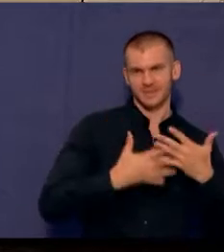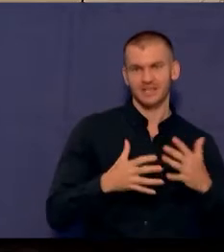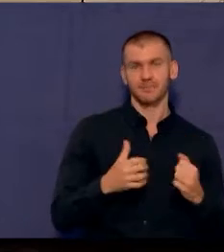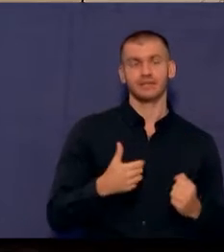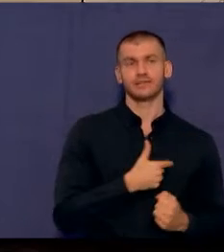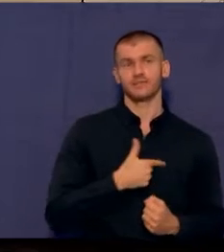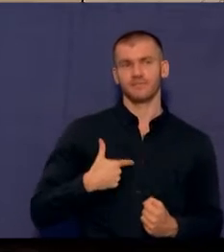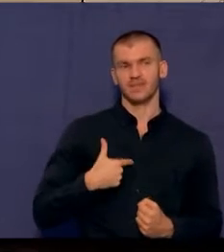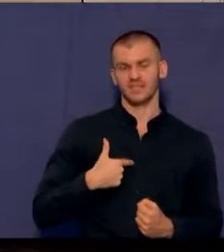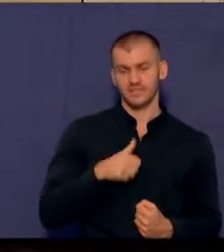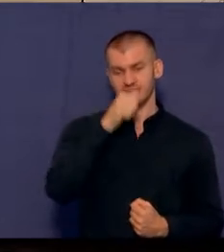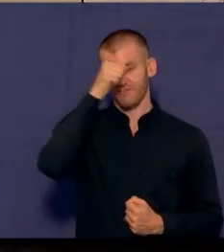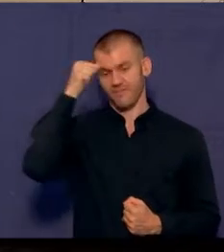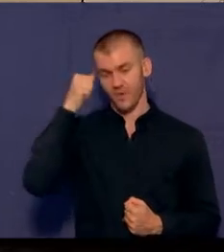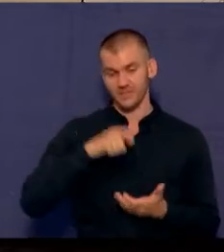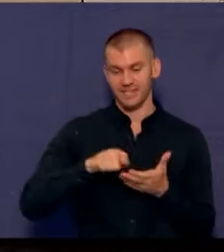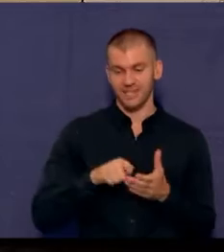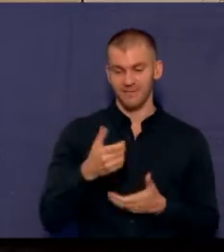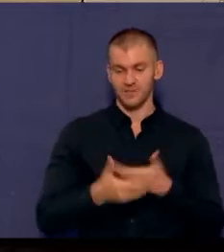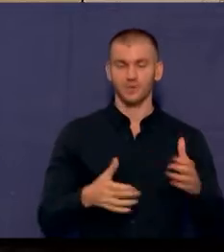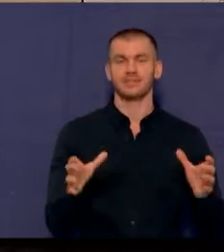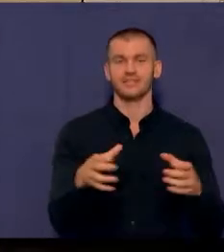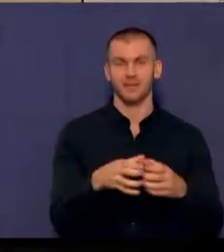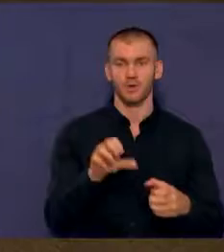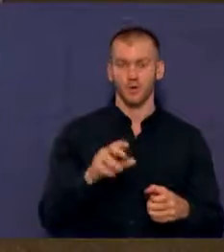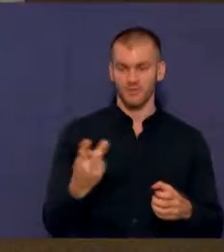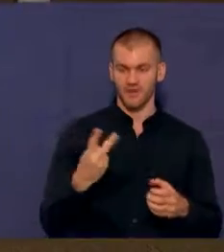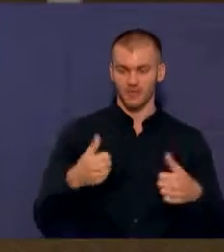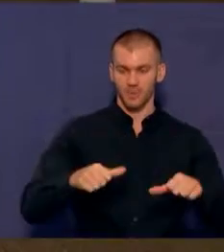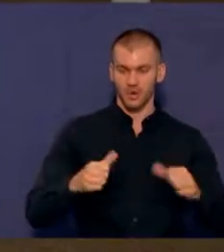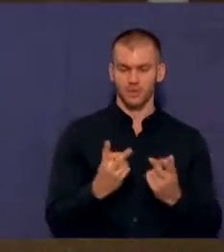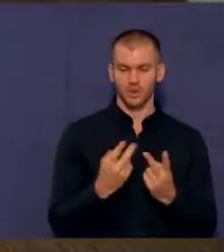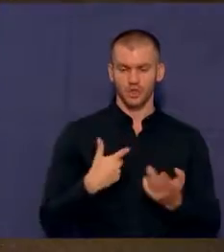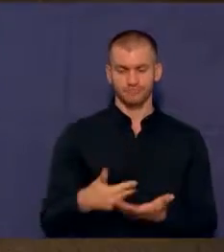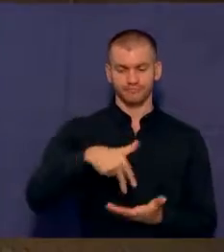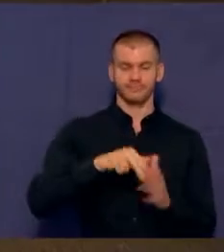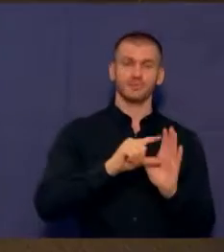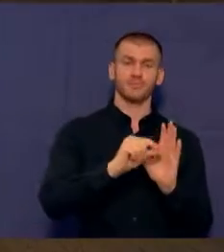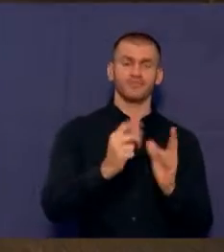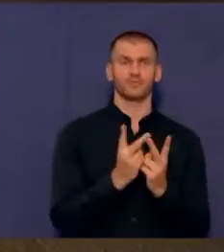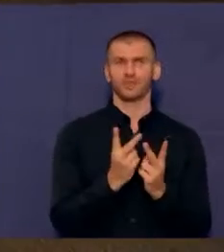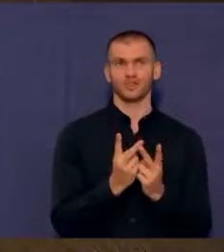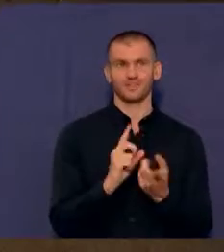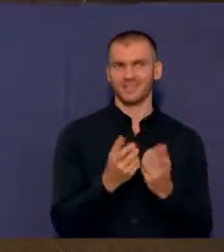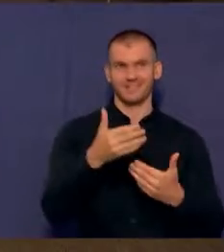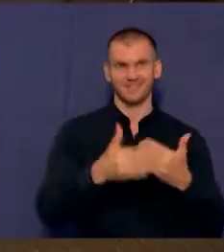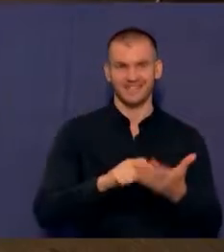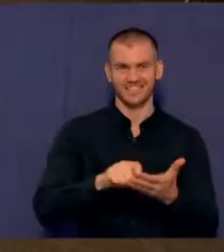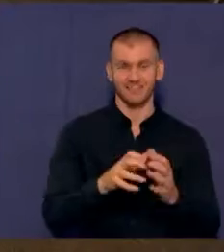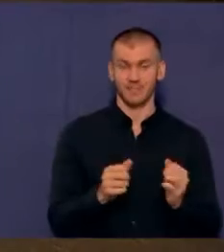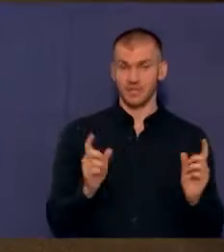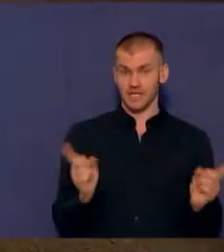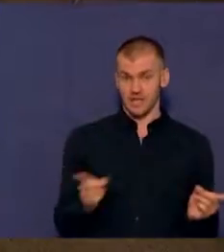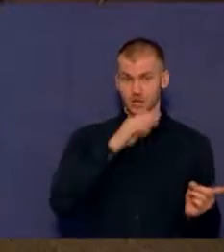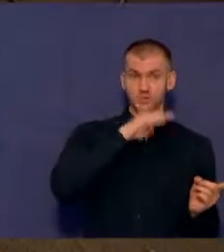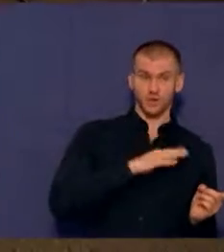säga att vi har lite svårare att skriva musik upp just för att när vi bråkar så går jag. Ah. Och då kan man inte skriva klart något. Nej. Men ni lyckas ändå